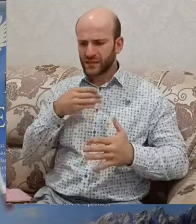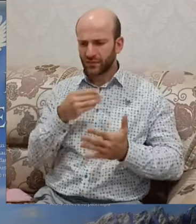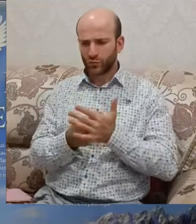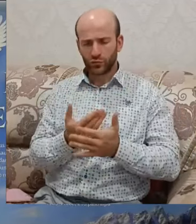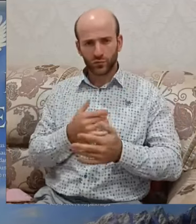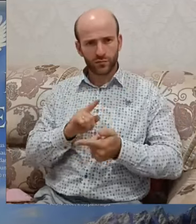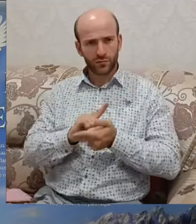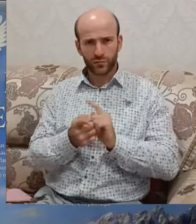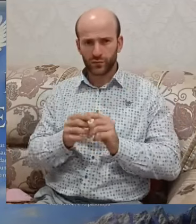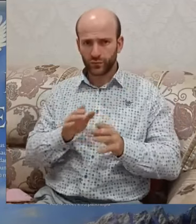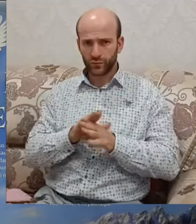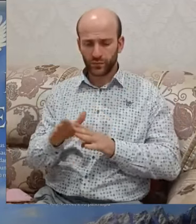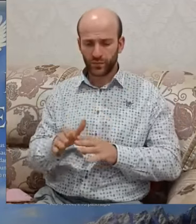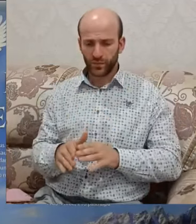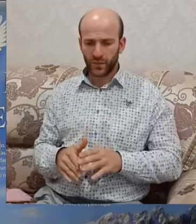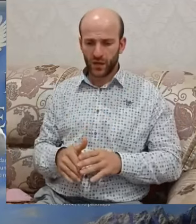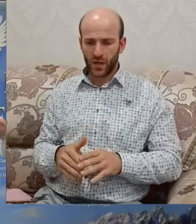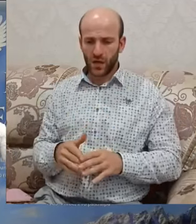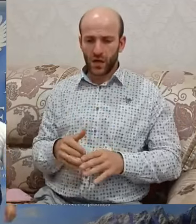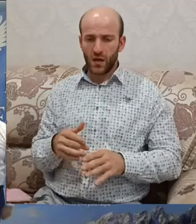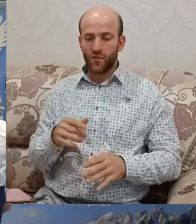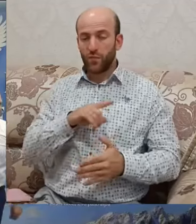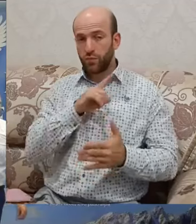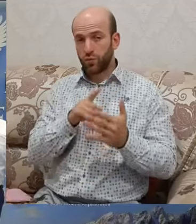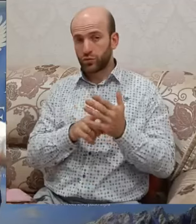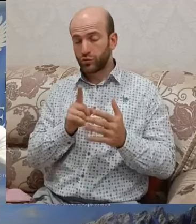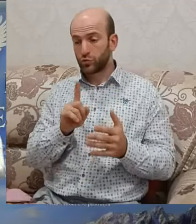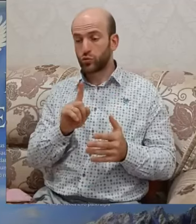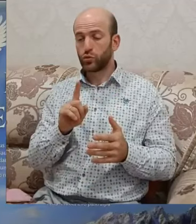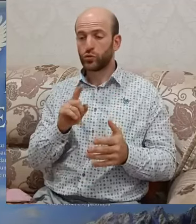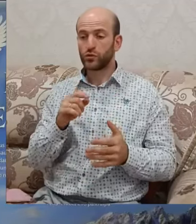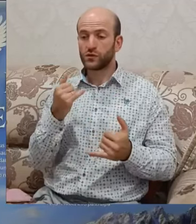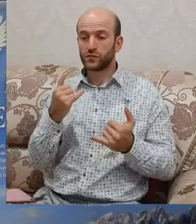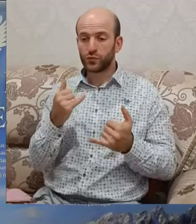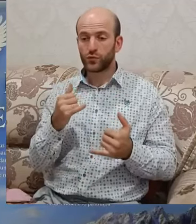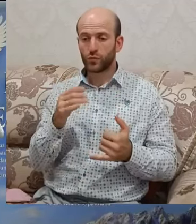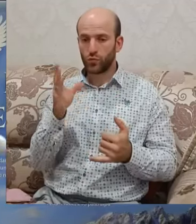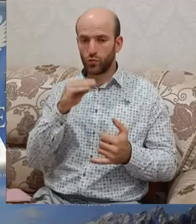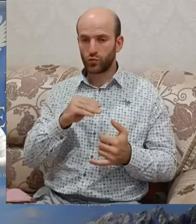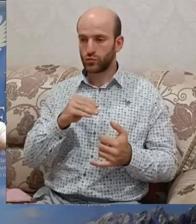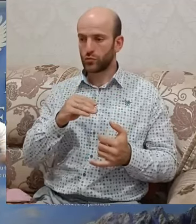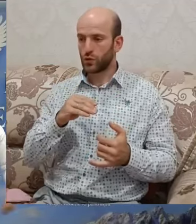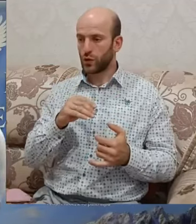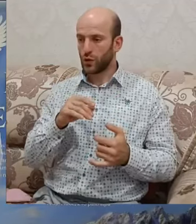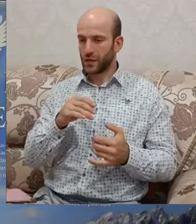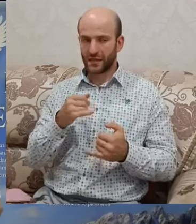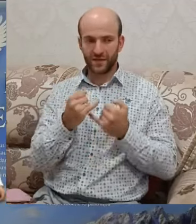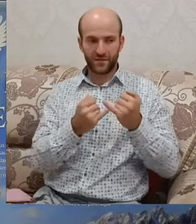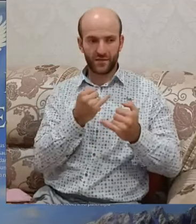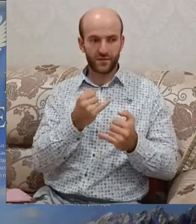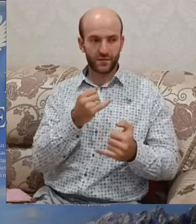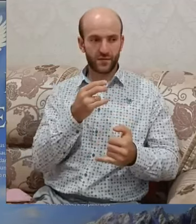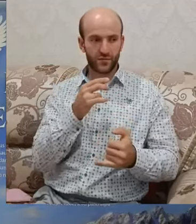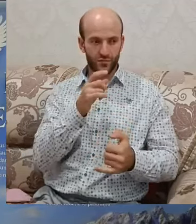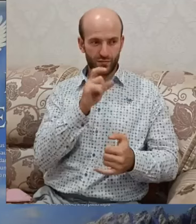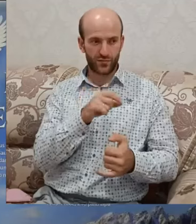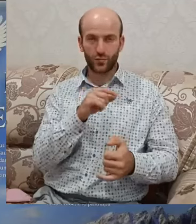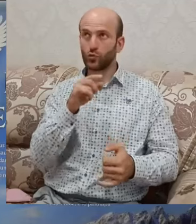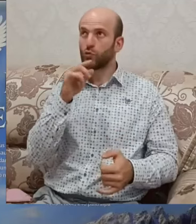Что может сегодня пробудить невесту? Žinia. Послание. Kristaus apreiškimas joje. Откровение Христа в